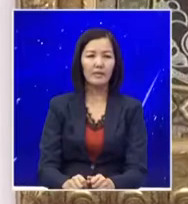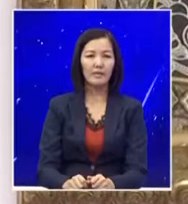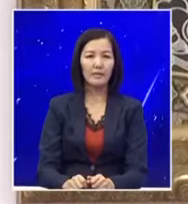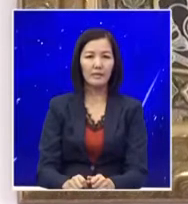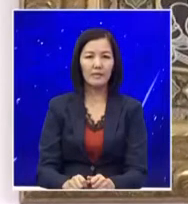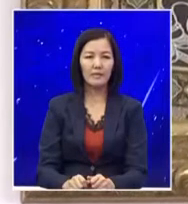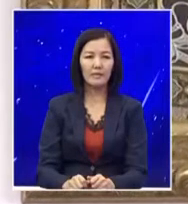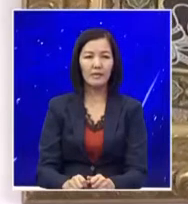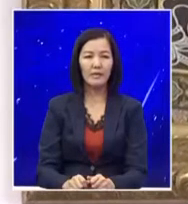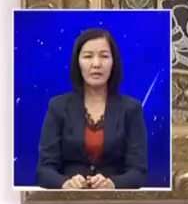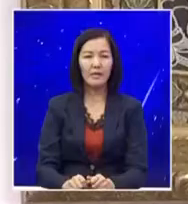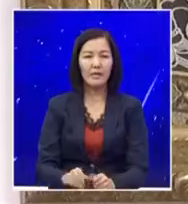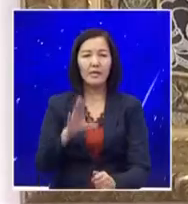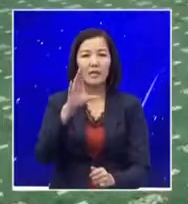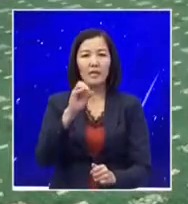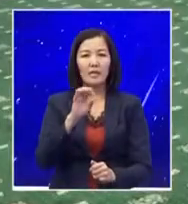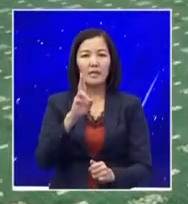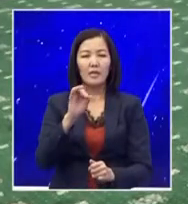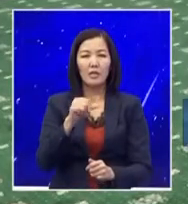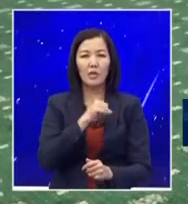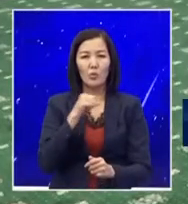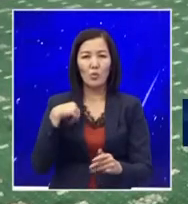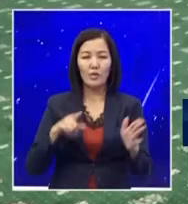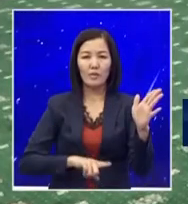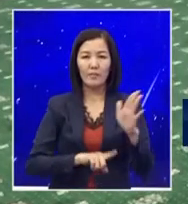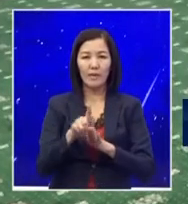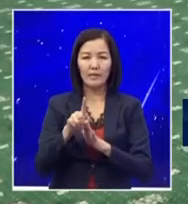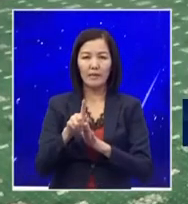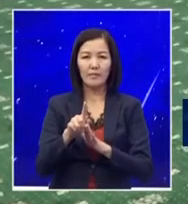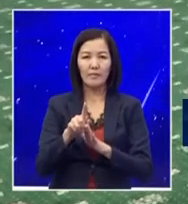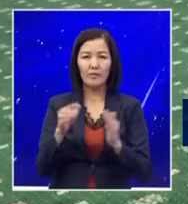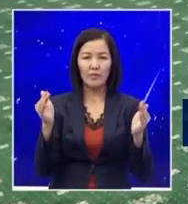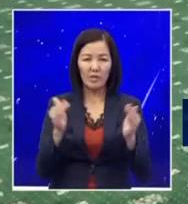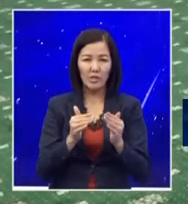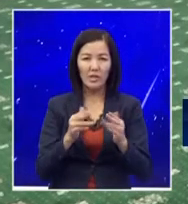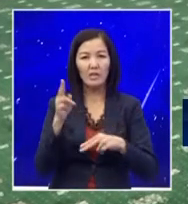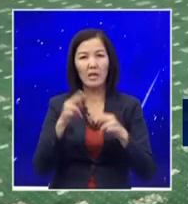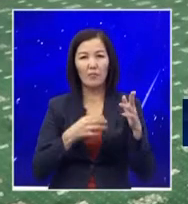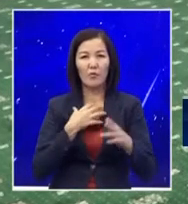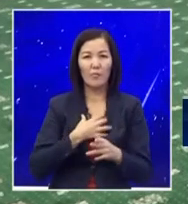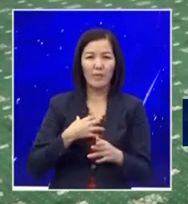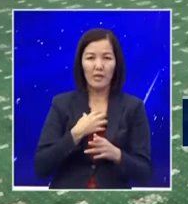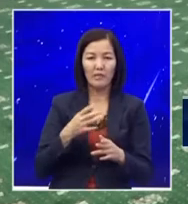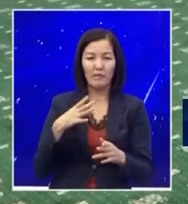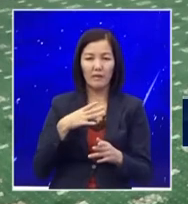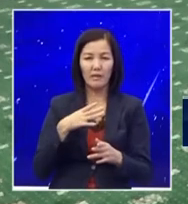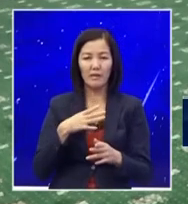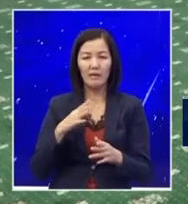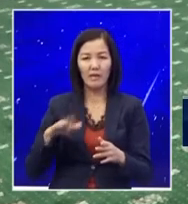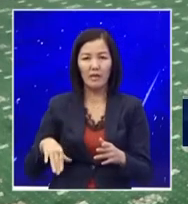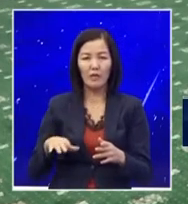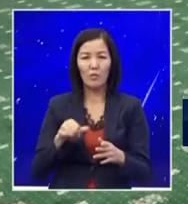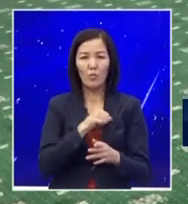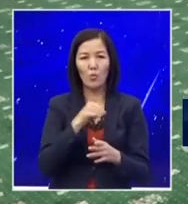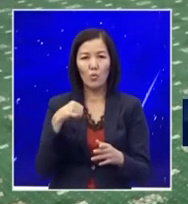ет, соны өзі кіші сініп, кішірек салып қойдығау деп қапа болып жүршет, кейін өзінің